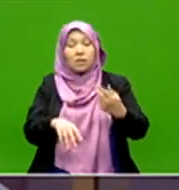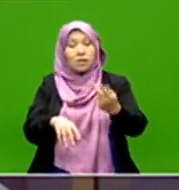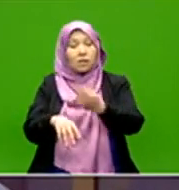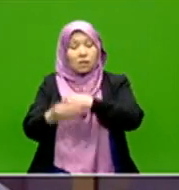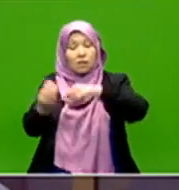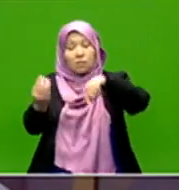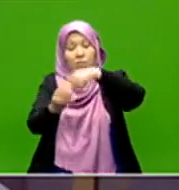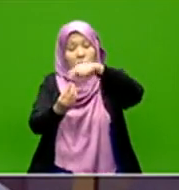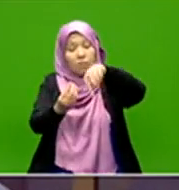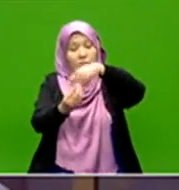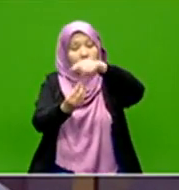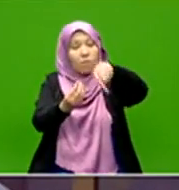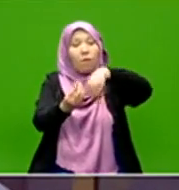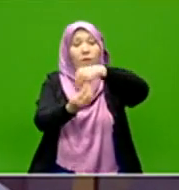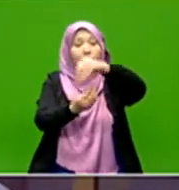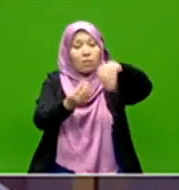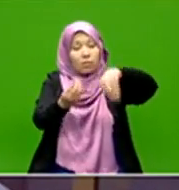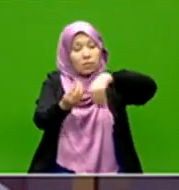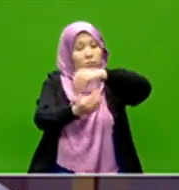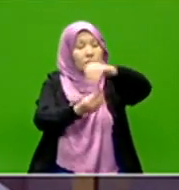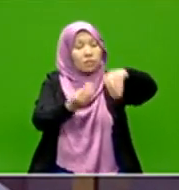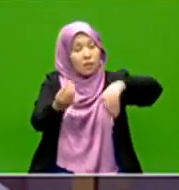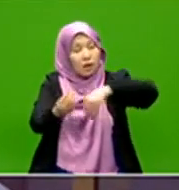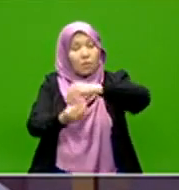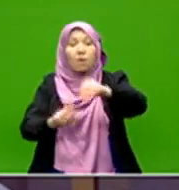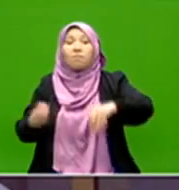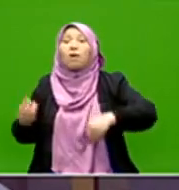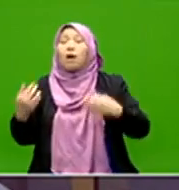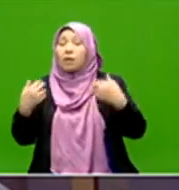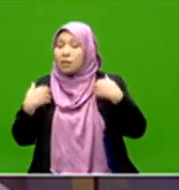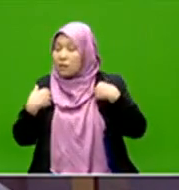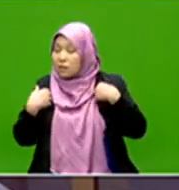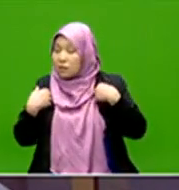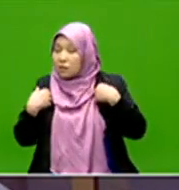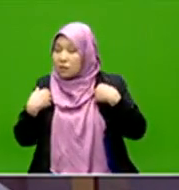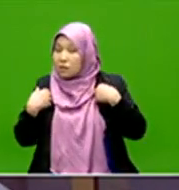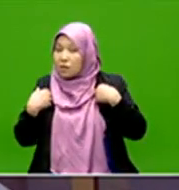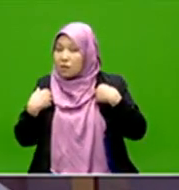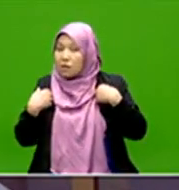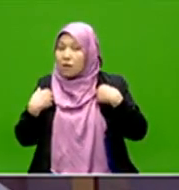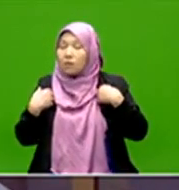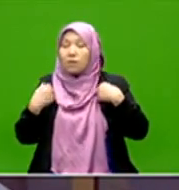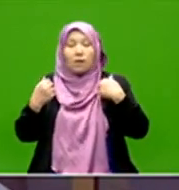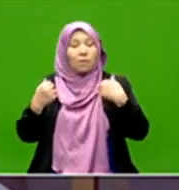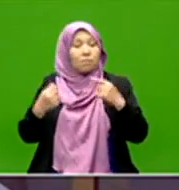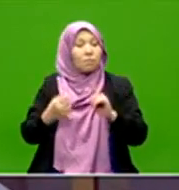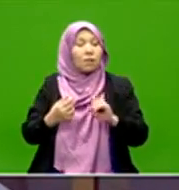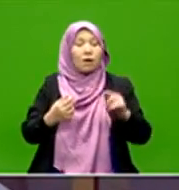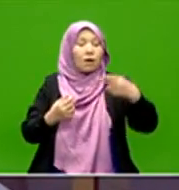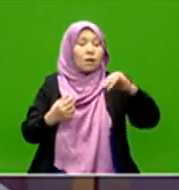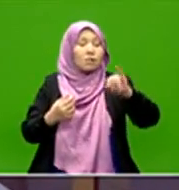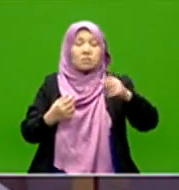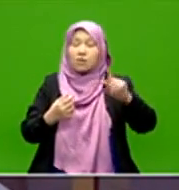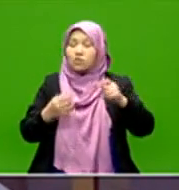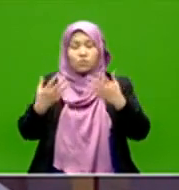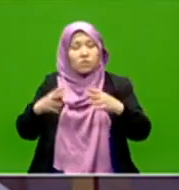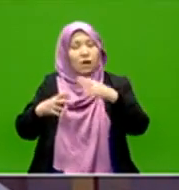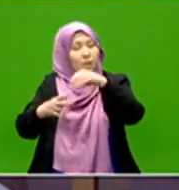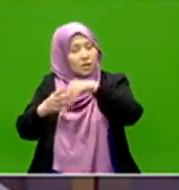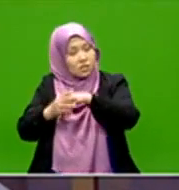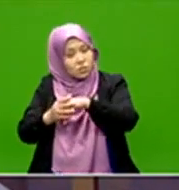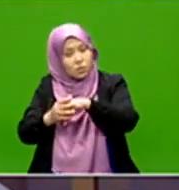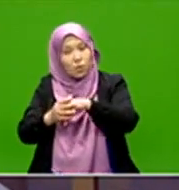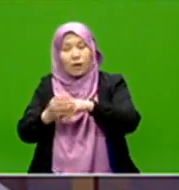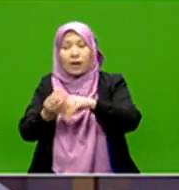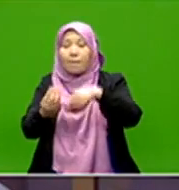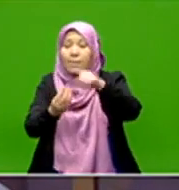Ustaz. Betul Ustaz. Ha, ya, kalau tawaf, kalau katakan ada di kalangan Hujaj, sudah pun masuk ke Mekah dan bertawaf,